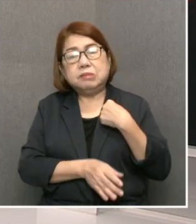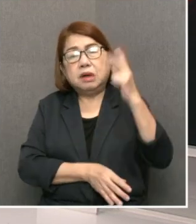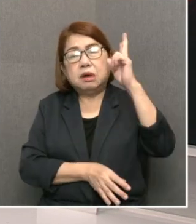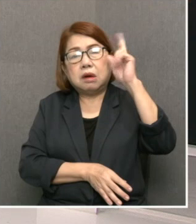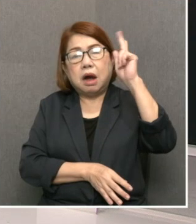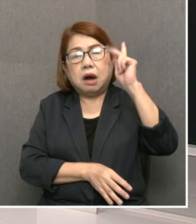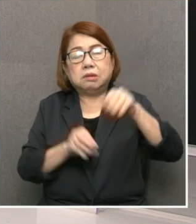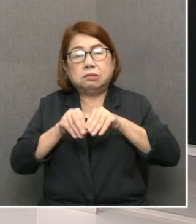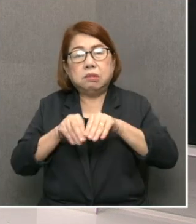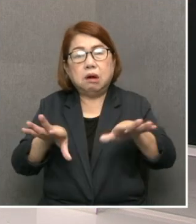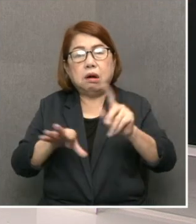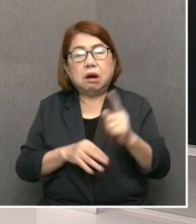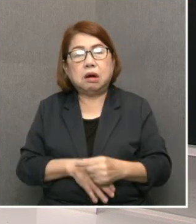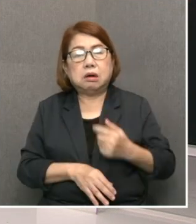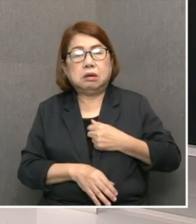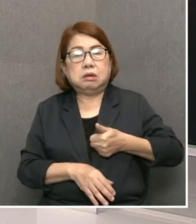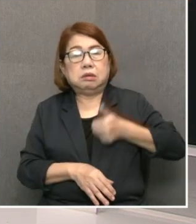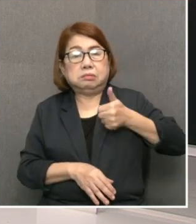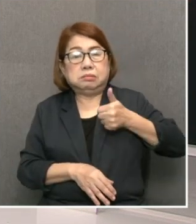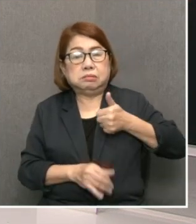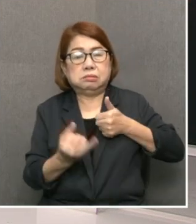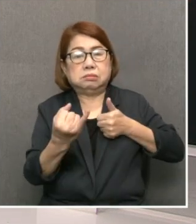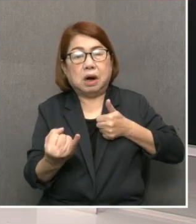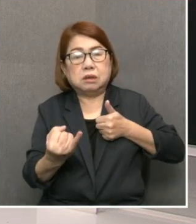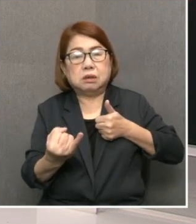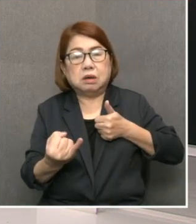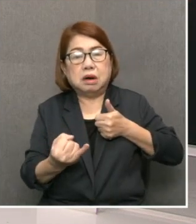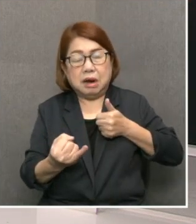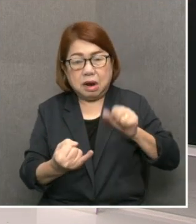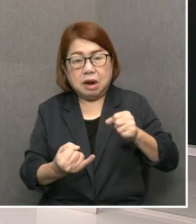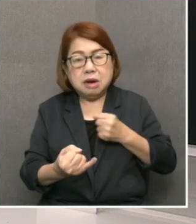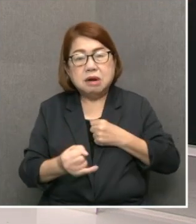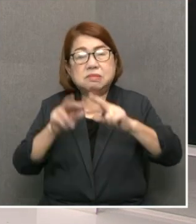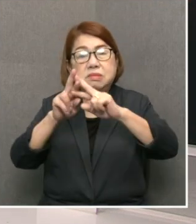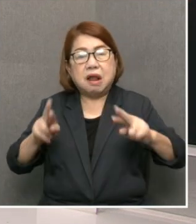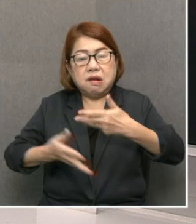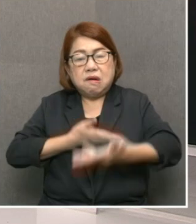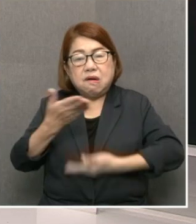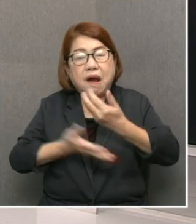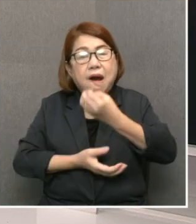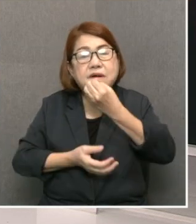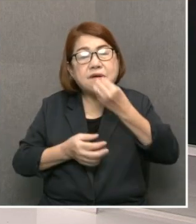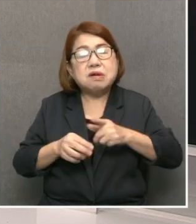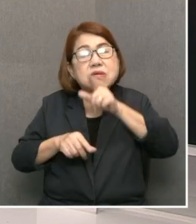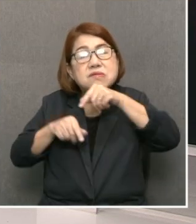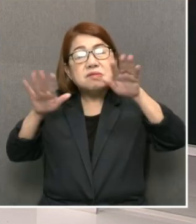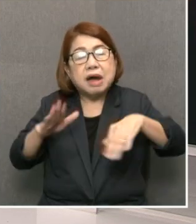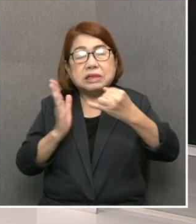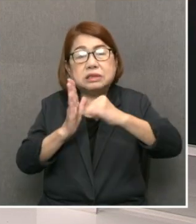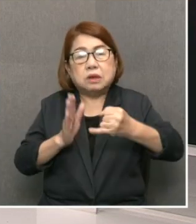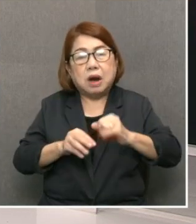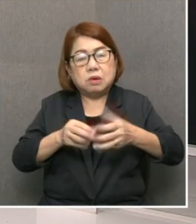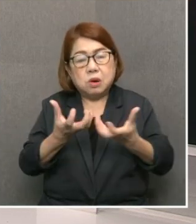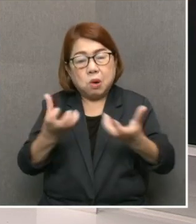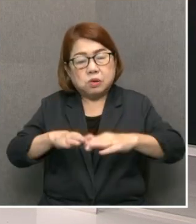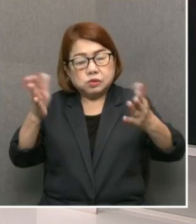คะว่ามีเรื่องของเจ้าหนี้นอกระบบนะคะเหมือนไปทำลายข้าวของของลูกหนี้ที่จังหวัดชัยนาทก็เลยกลายเป็นปัญหาขึ้นมาค่ะพ